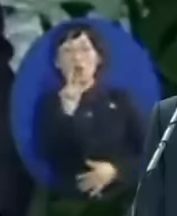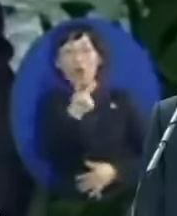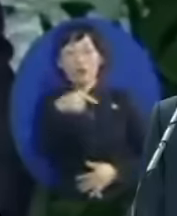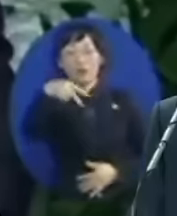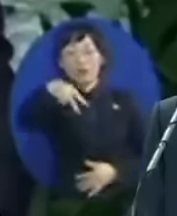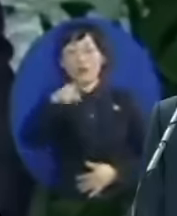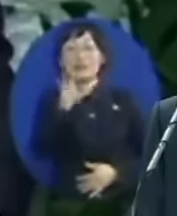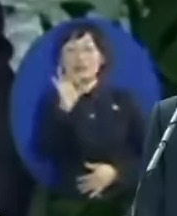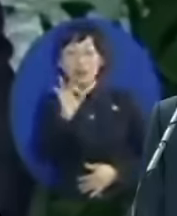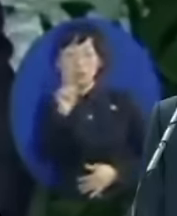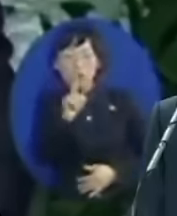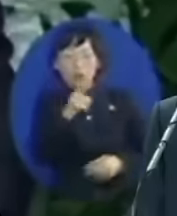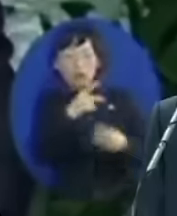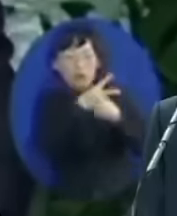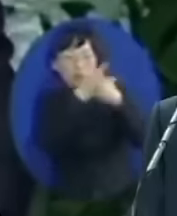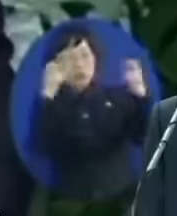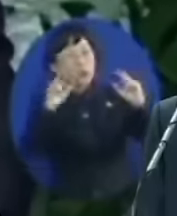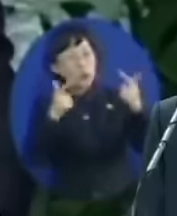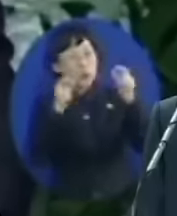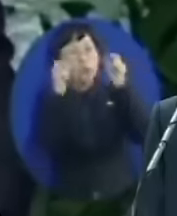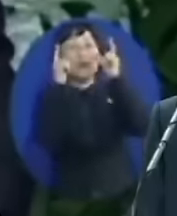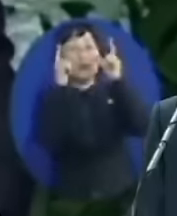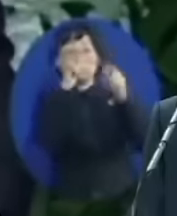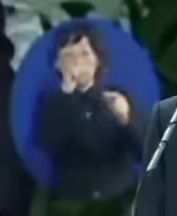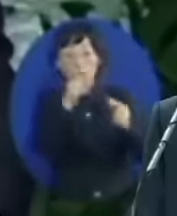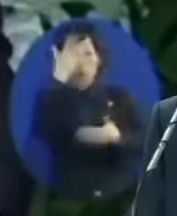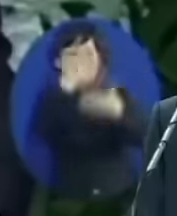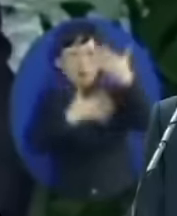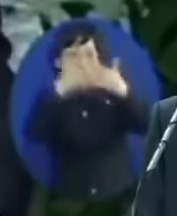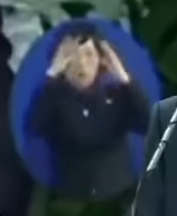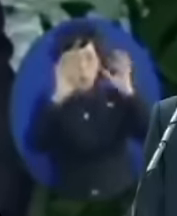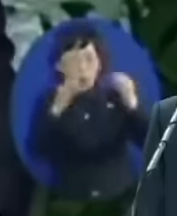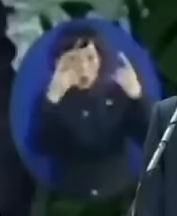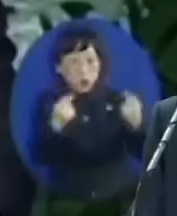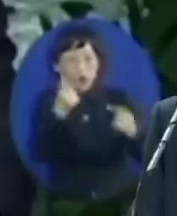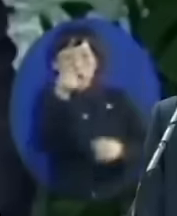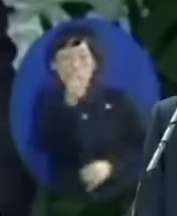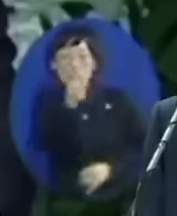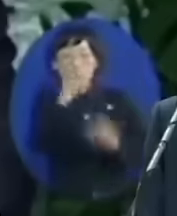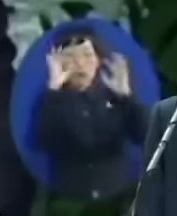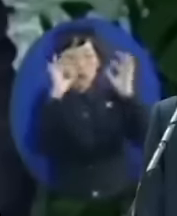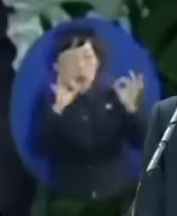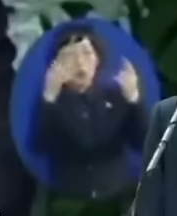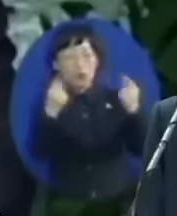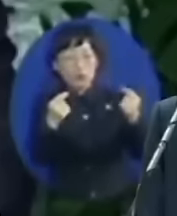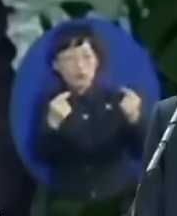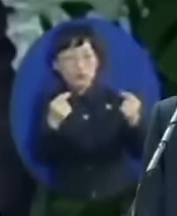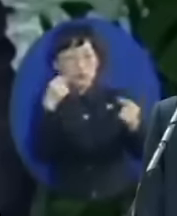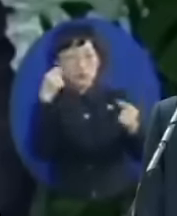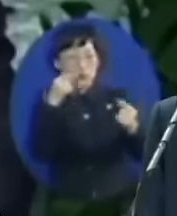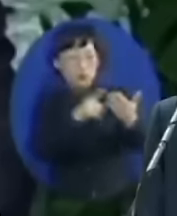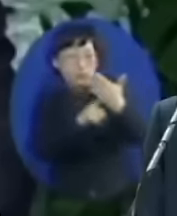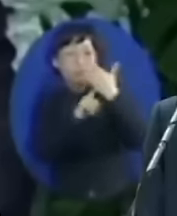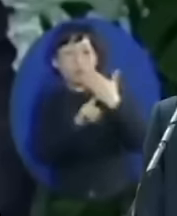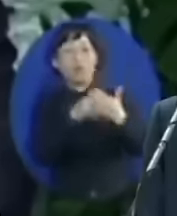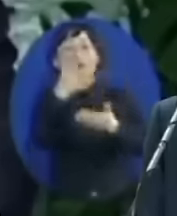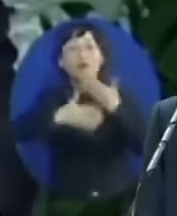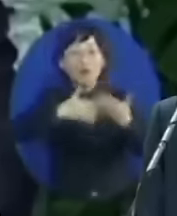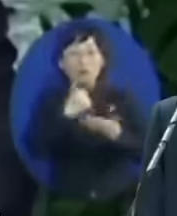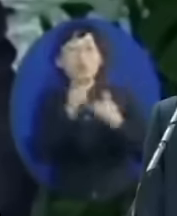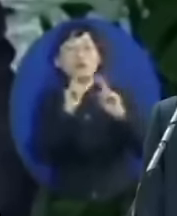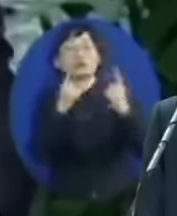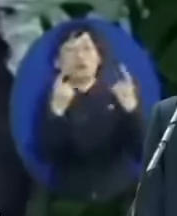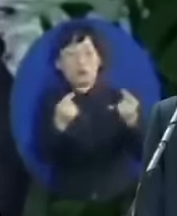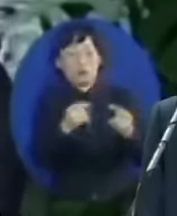않고 깨어있는데 영화를 보듯이 텔레비를 보듯이 눈앞에 하나님이 말씀하고 싶은 것이 나타난 것을